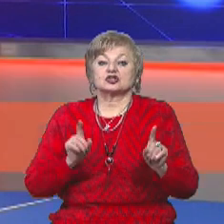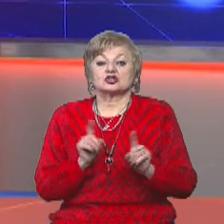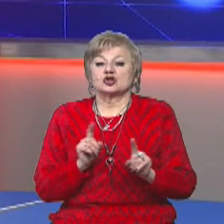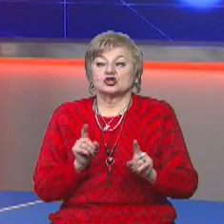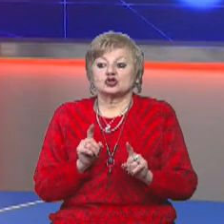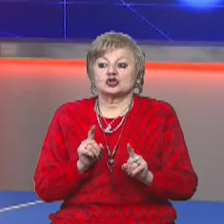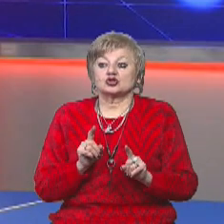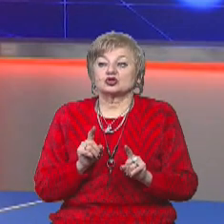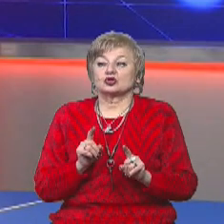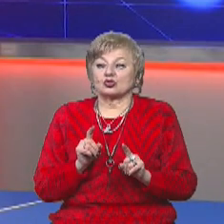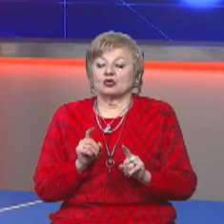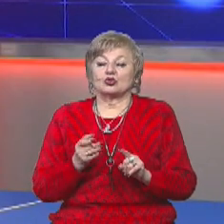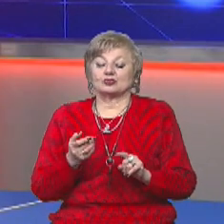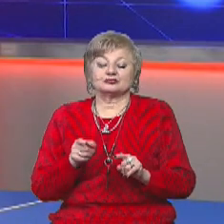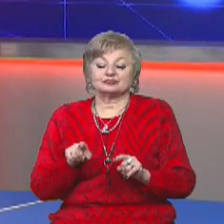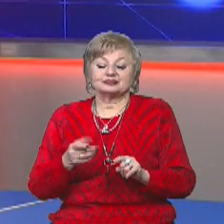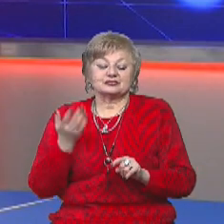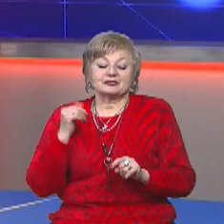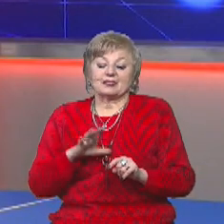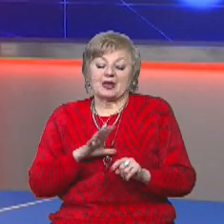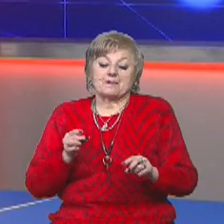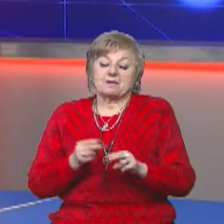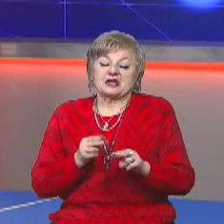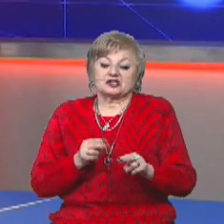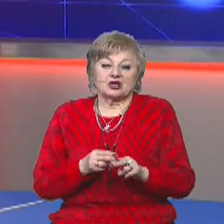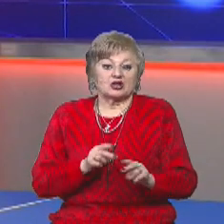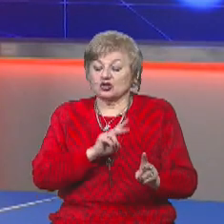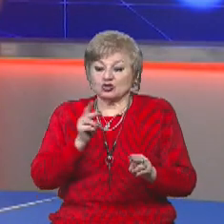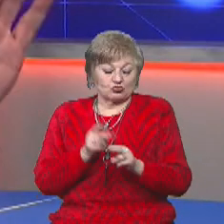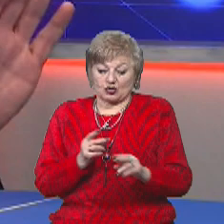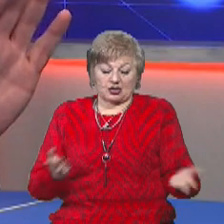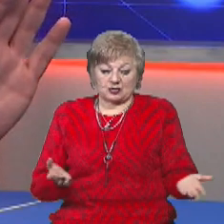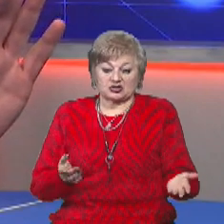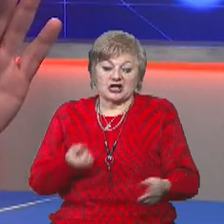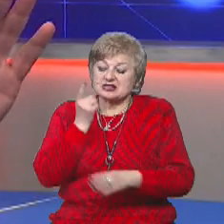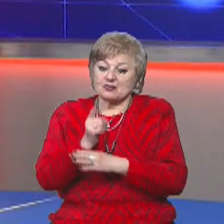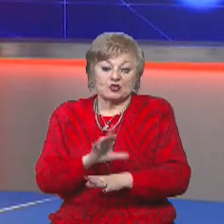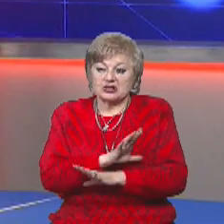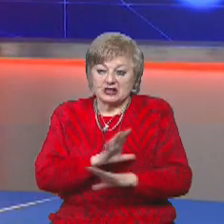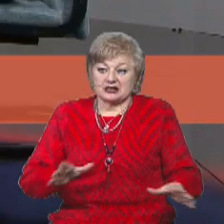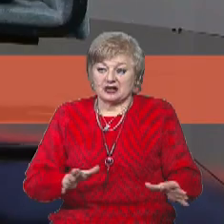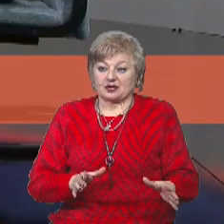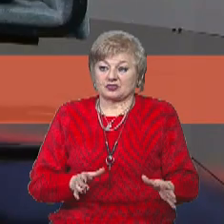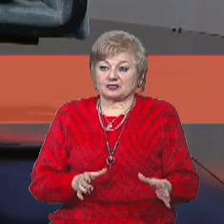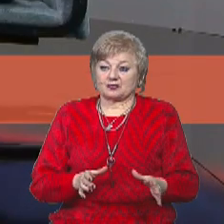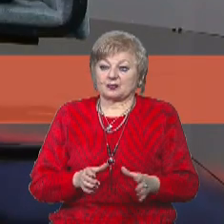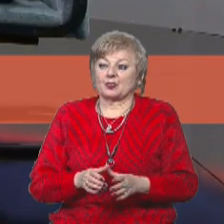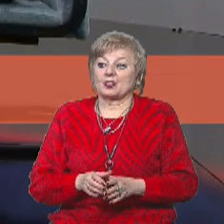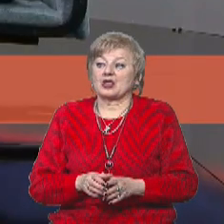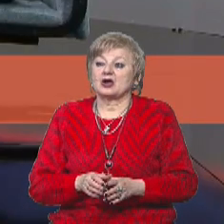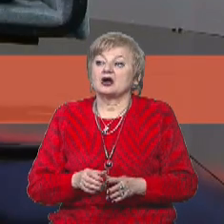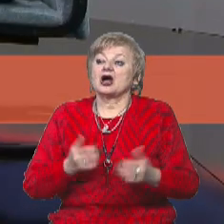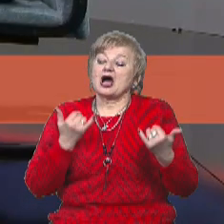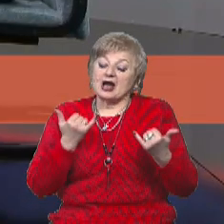начебто, відсутність її заважала. Да? Хоча моя думка, що ніхто не заважав. Не було заборонено законом. Да? Політичної волі. Але тепер це